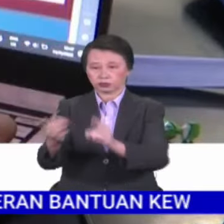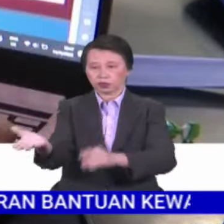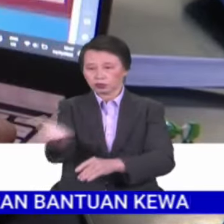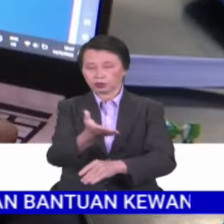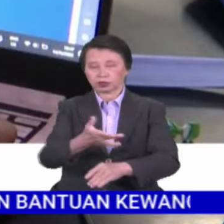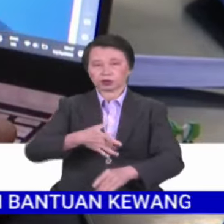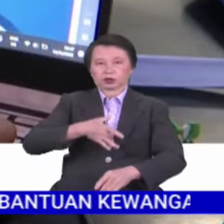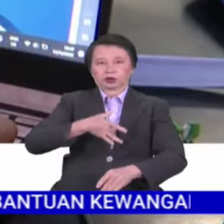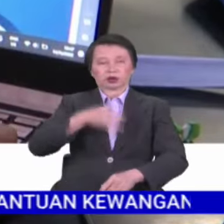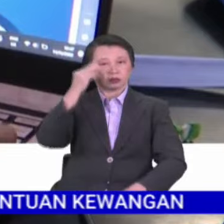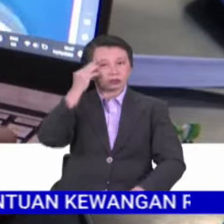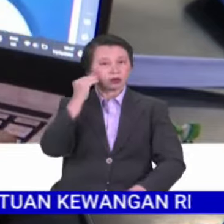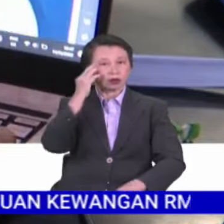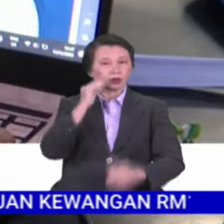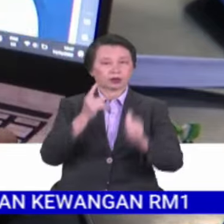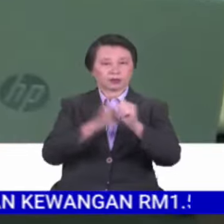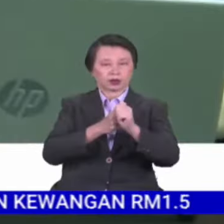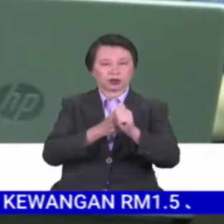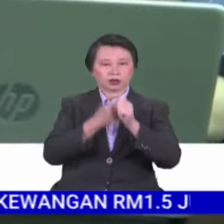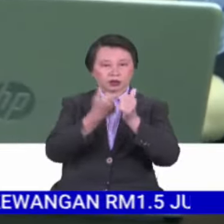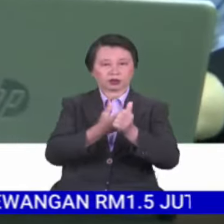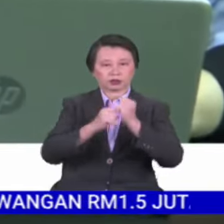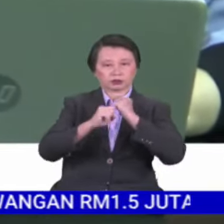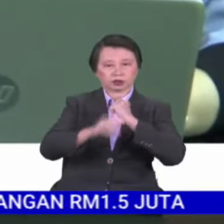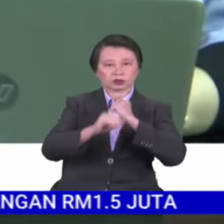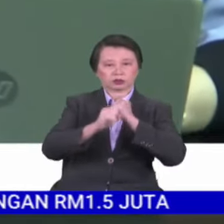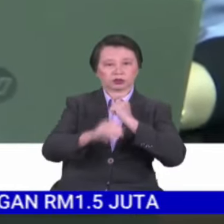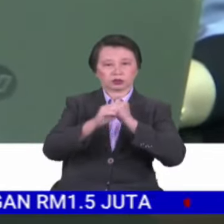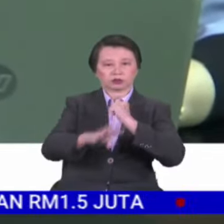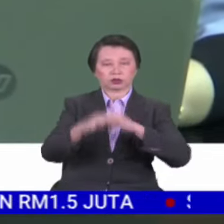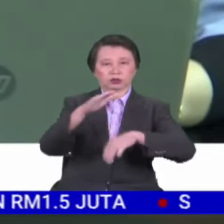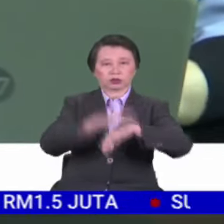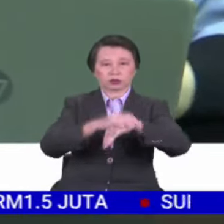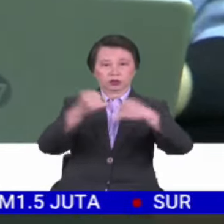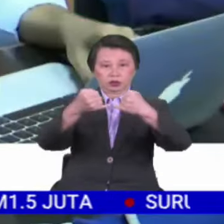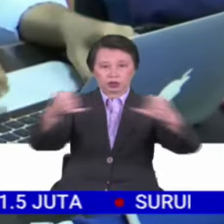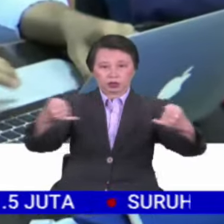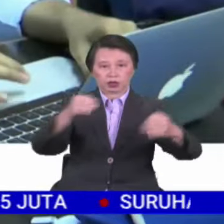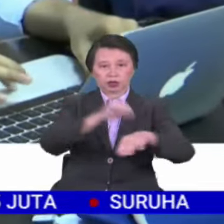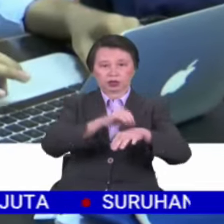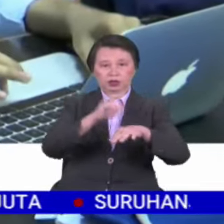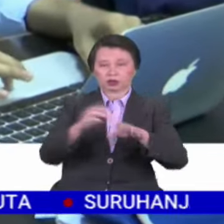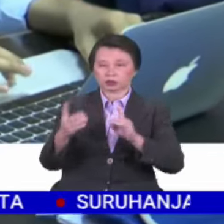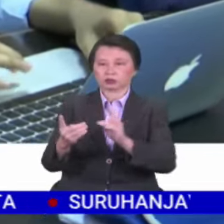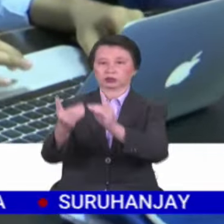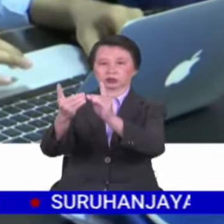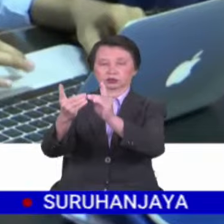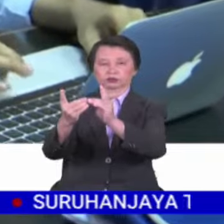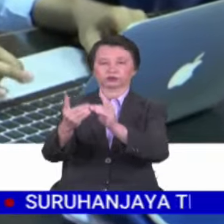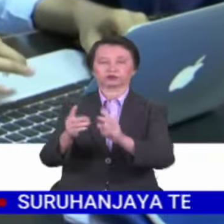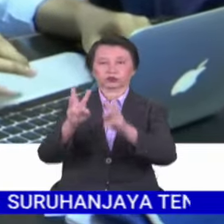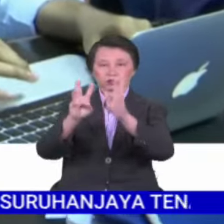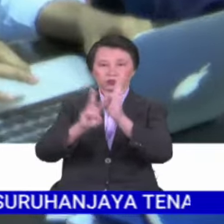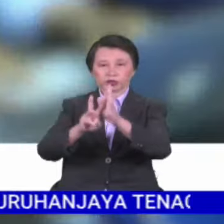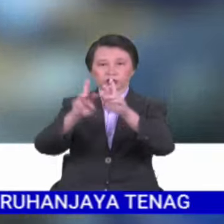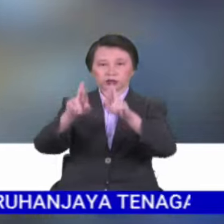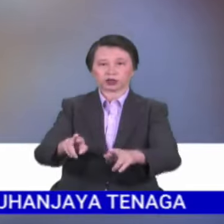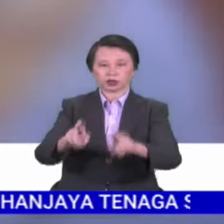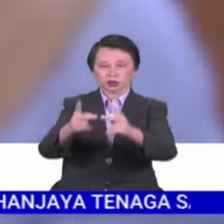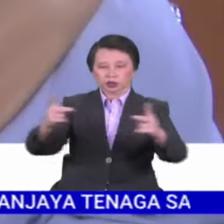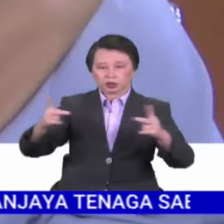mereka turut merasai pengalaman pertama ikuti kempen-kempen mersi atas talian atau bersemuka wakil rakyat mereka di kawasan